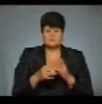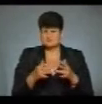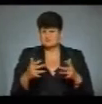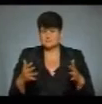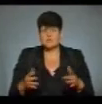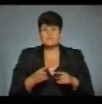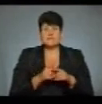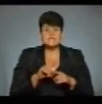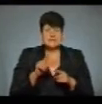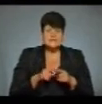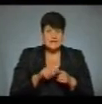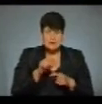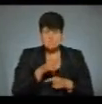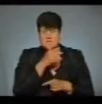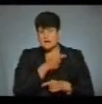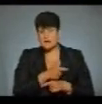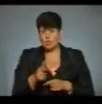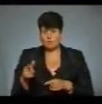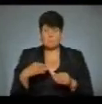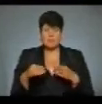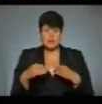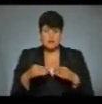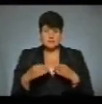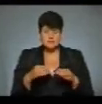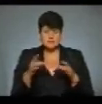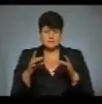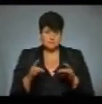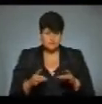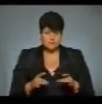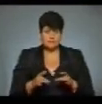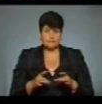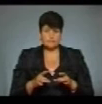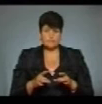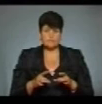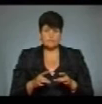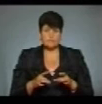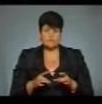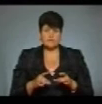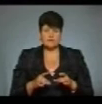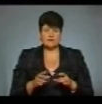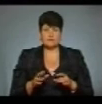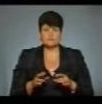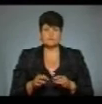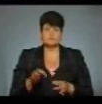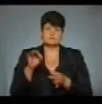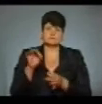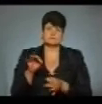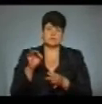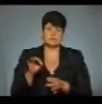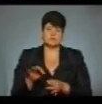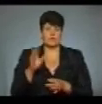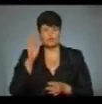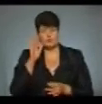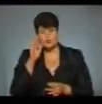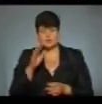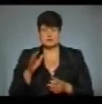весь цей період пластик, поліетилен не лише собі так нешкідливо знаходиться в ґрунті, в воді, він